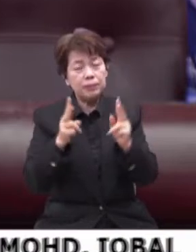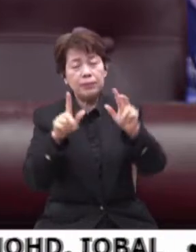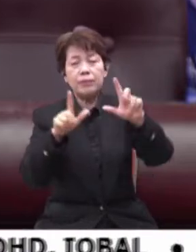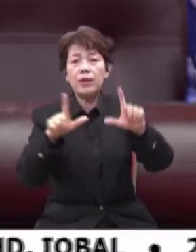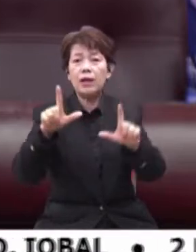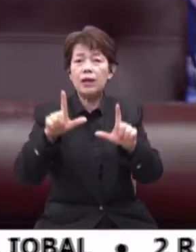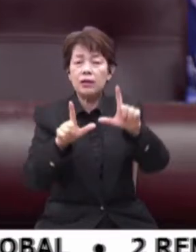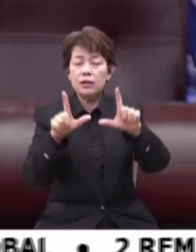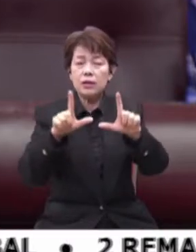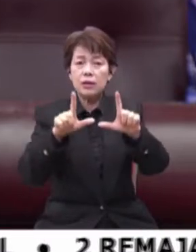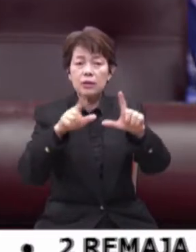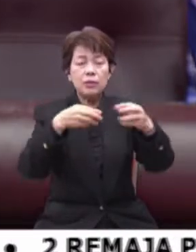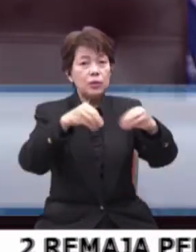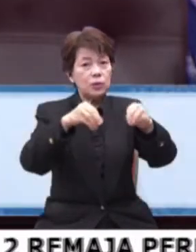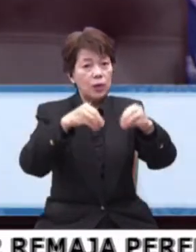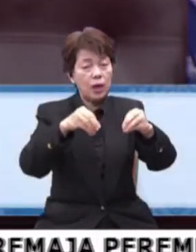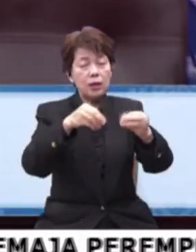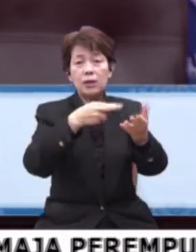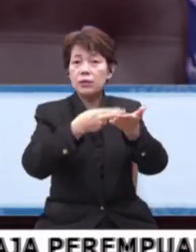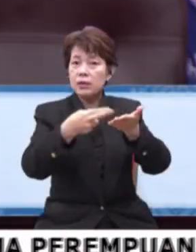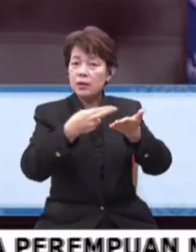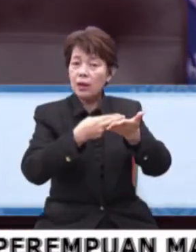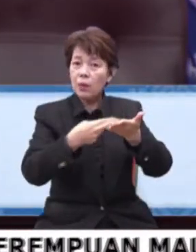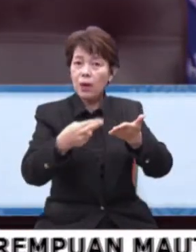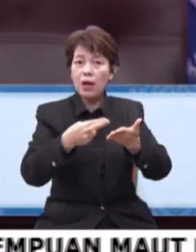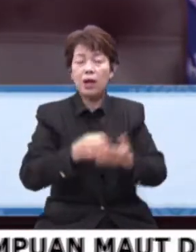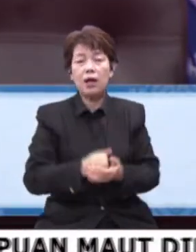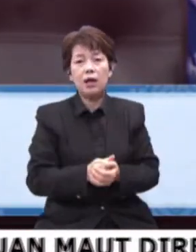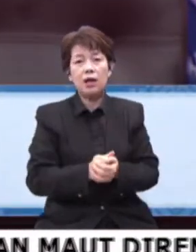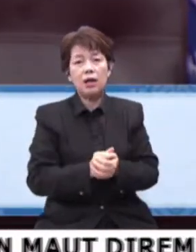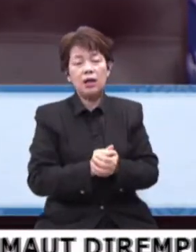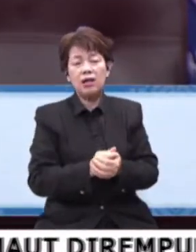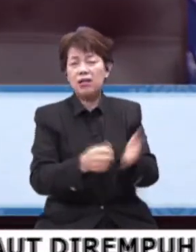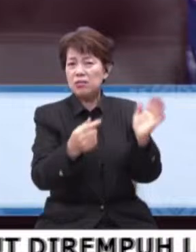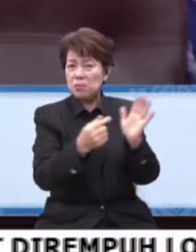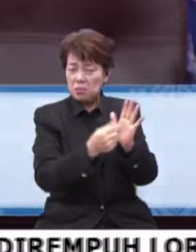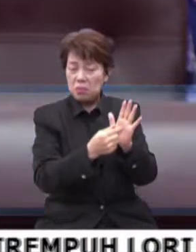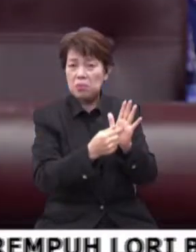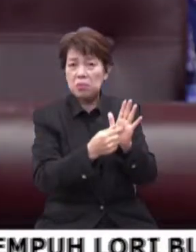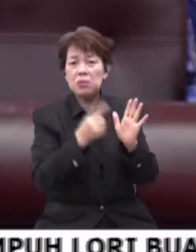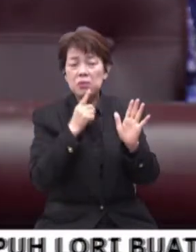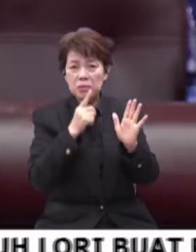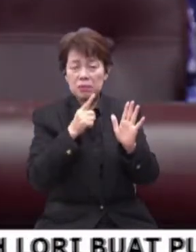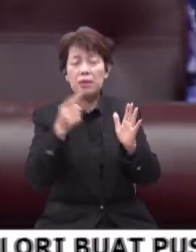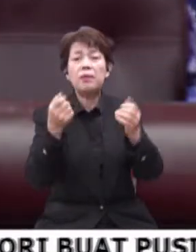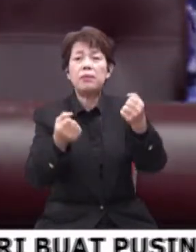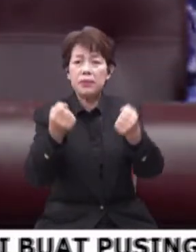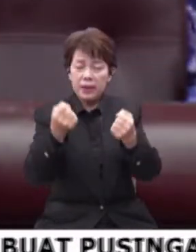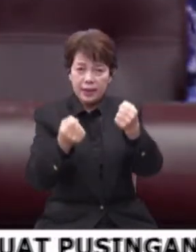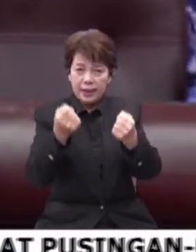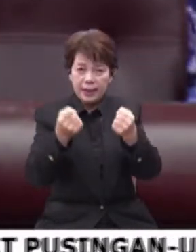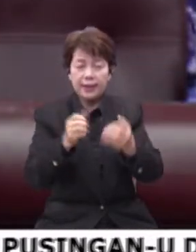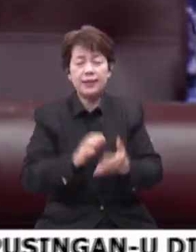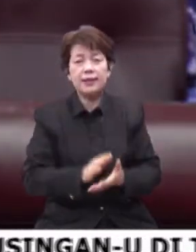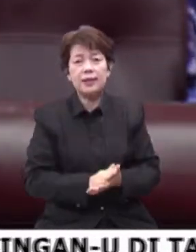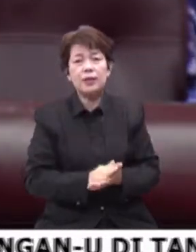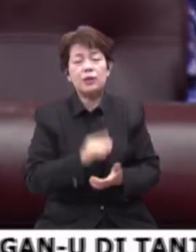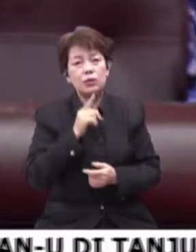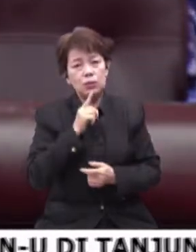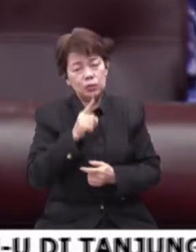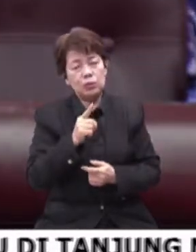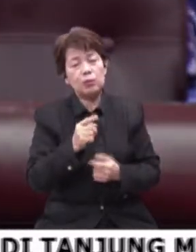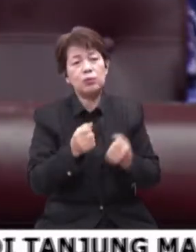atau menyewakan tetapi perkara ini ialah y-nya mobile perkara ini mobile dan